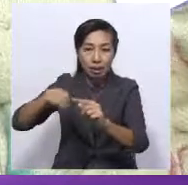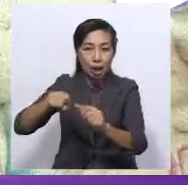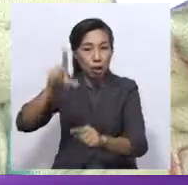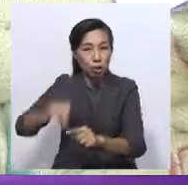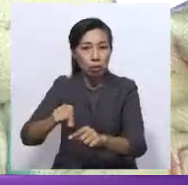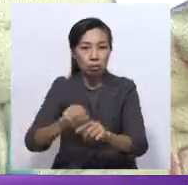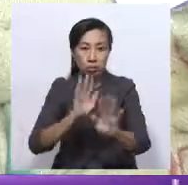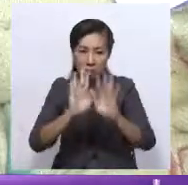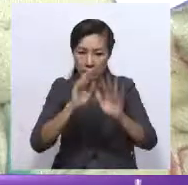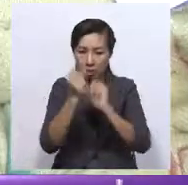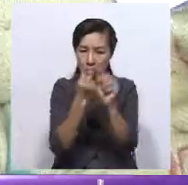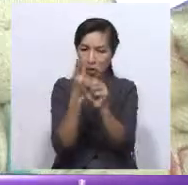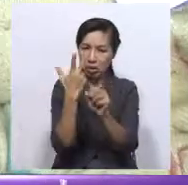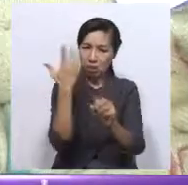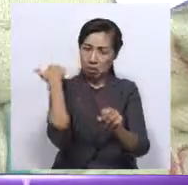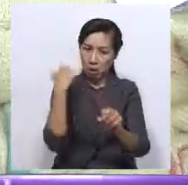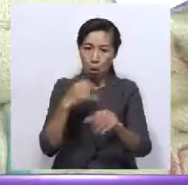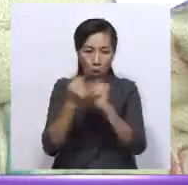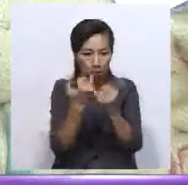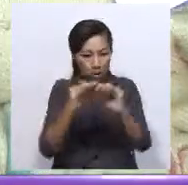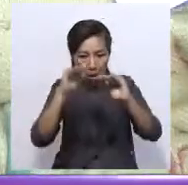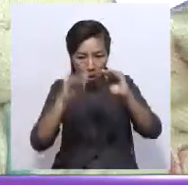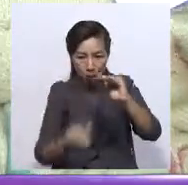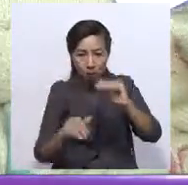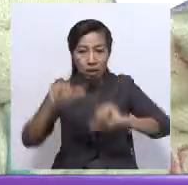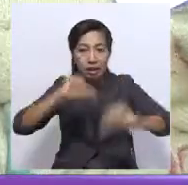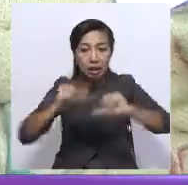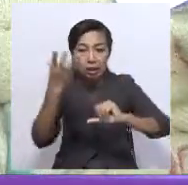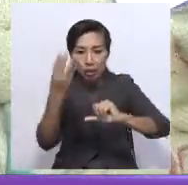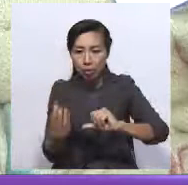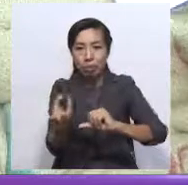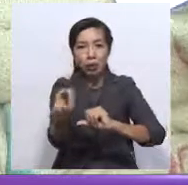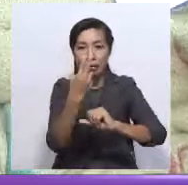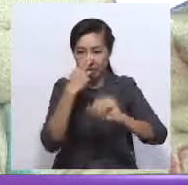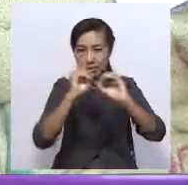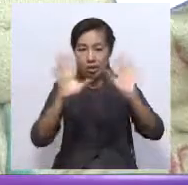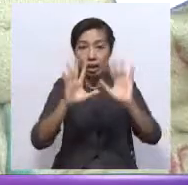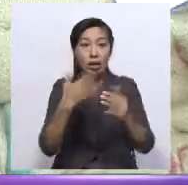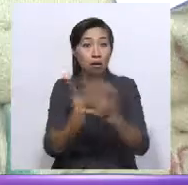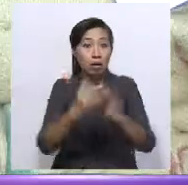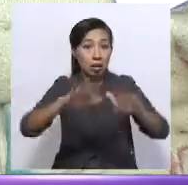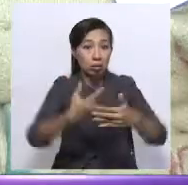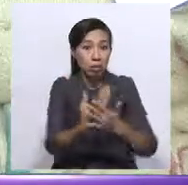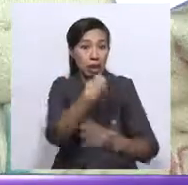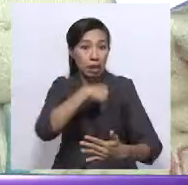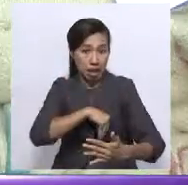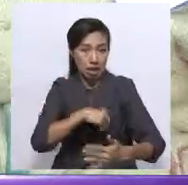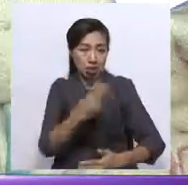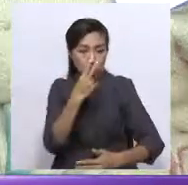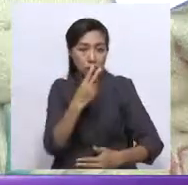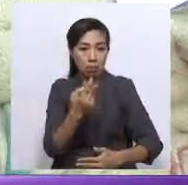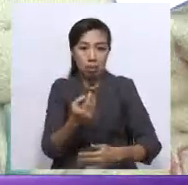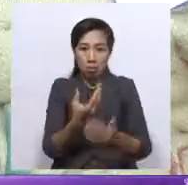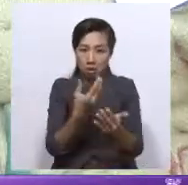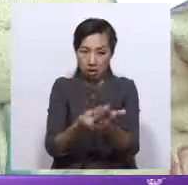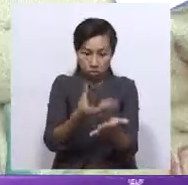อ 2-3 ปีที่แล้วนะครับการใช้เคมีเราลดลงอย่างเห็นได้ชัดนะครับรายได้เราเริ่มเป็นก